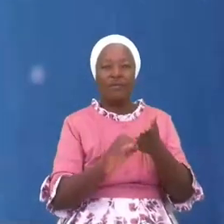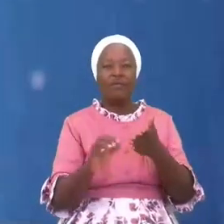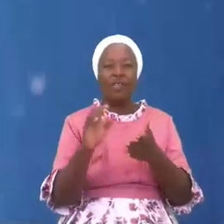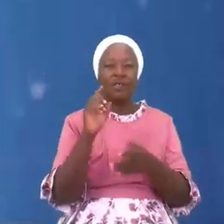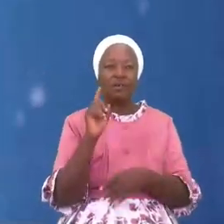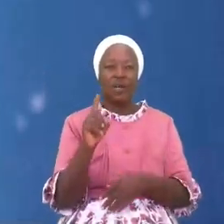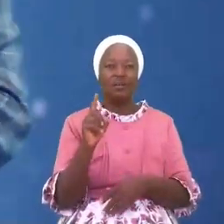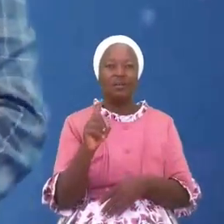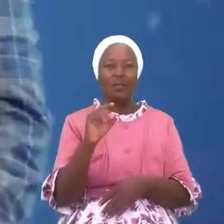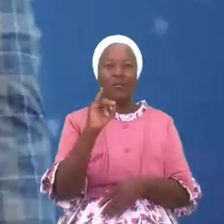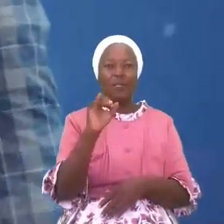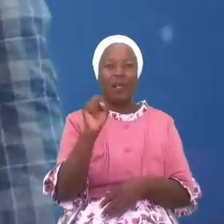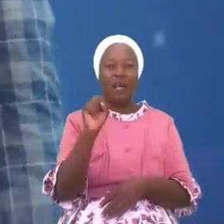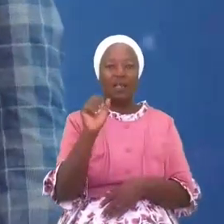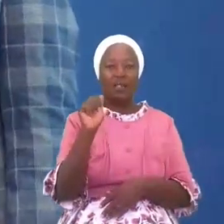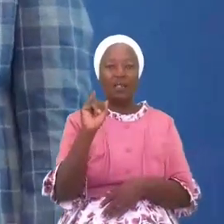verset 1. Ésaïe